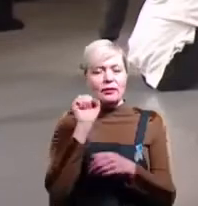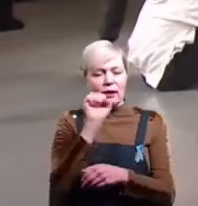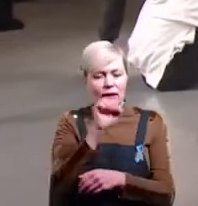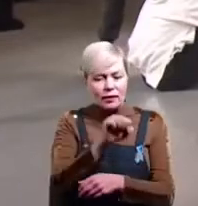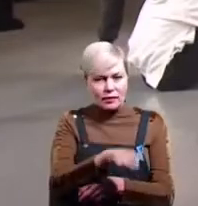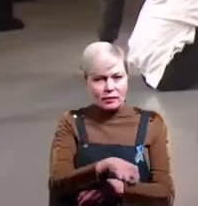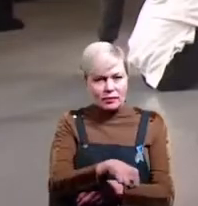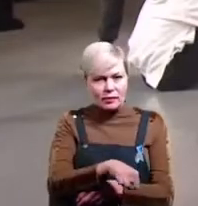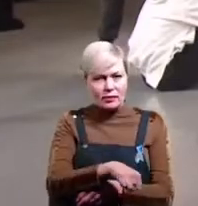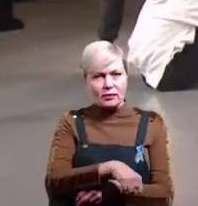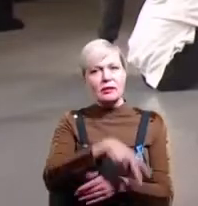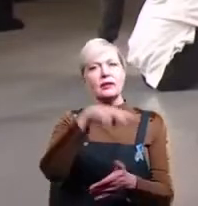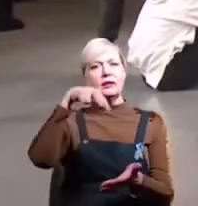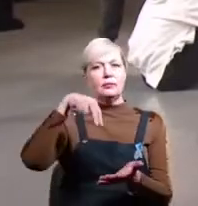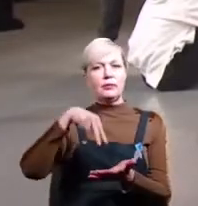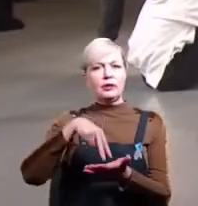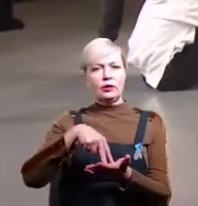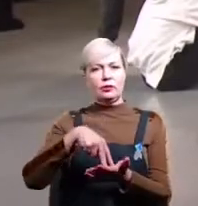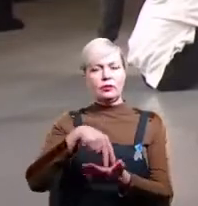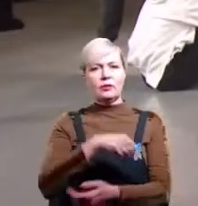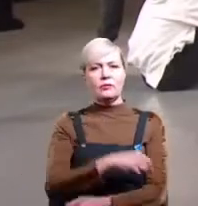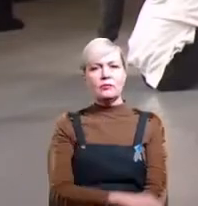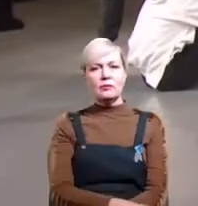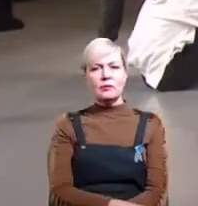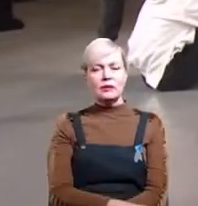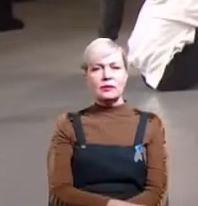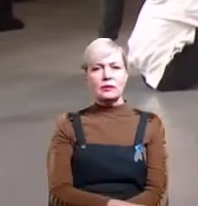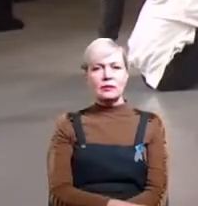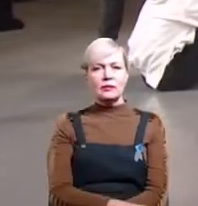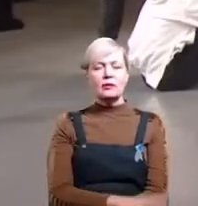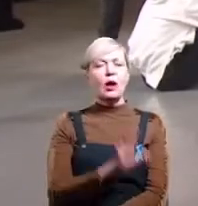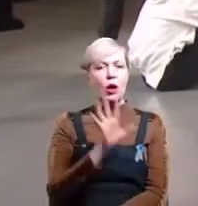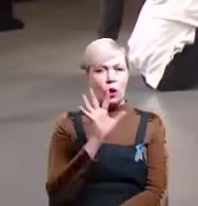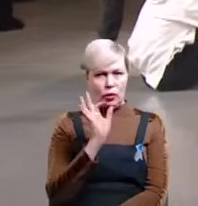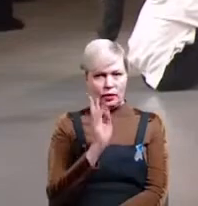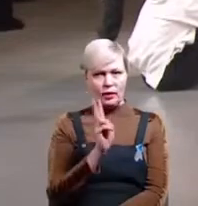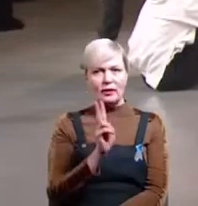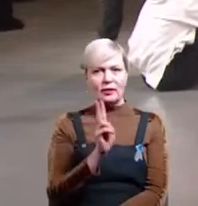отсюда прыжок, все, окей?